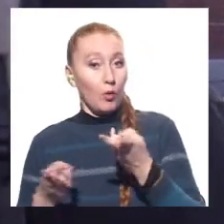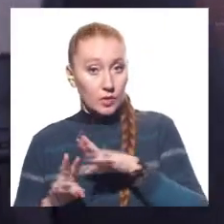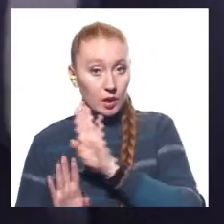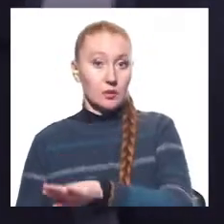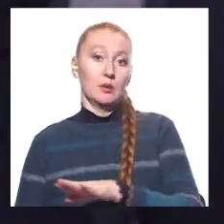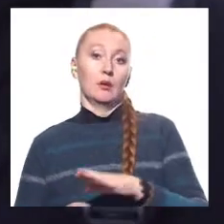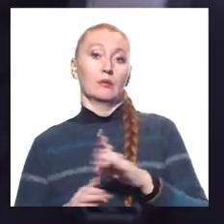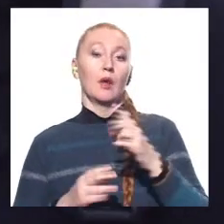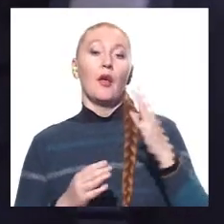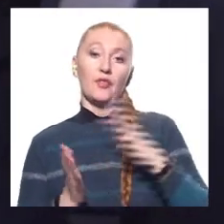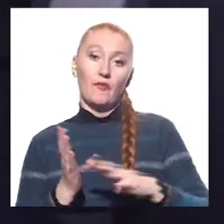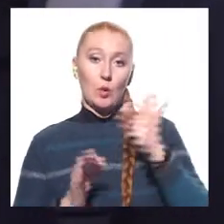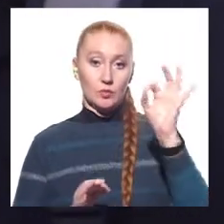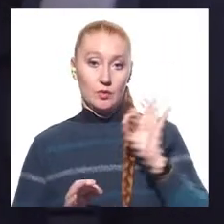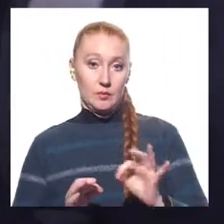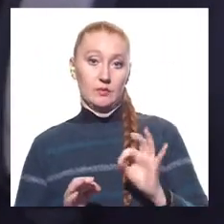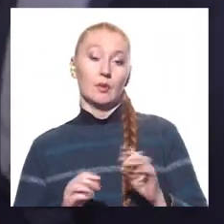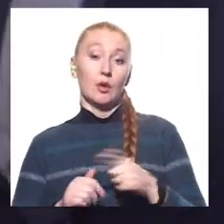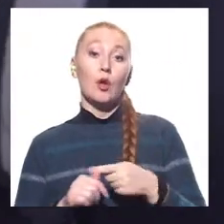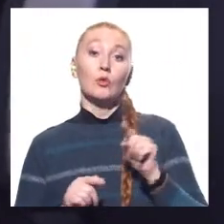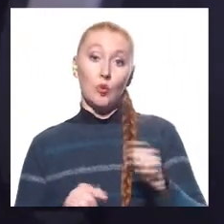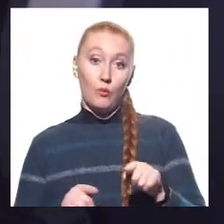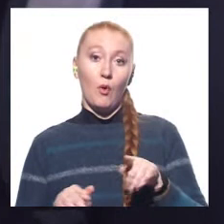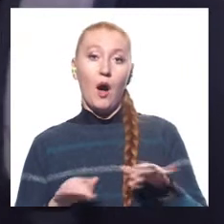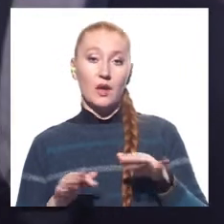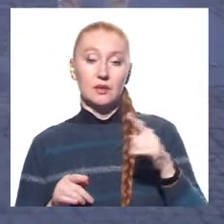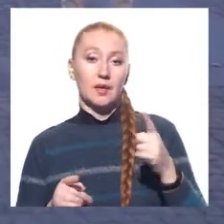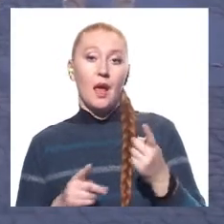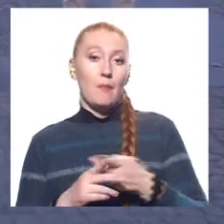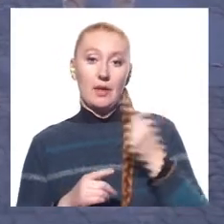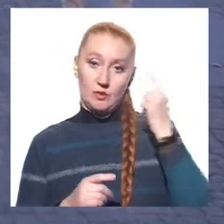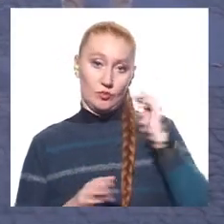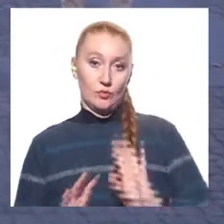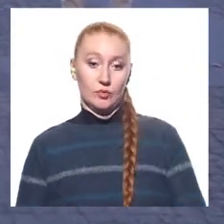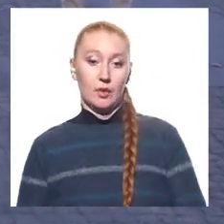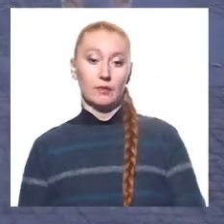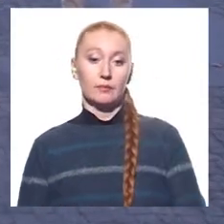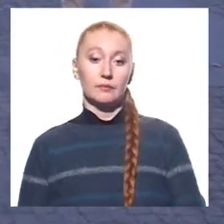неї залишається відсотків 90, вважаю. Тому акція безглузда.